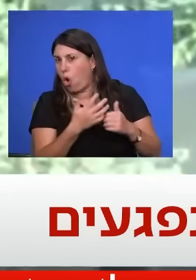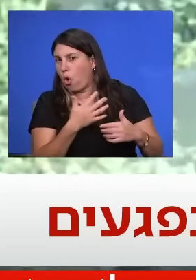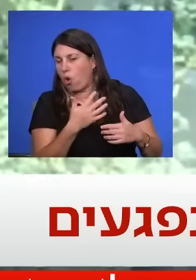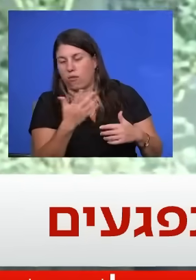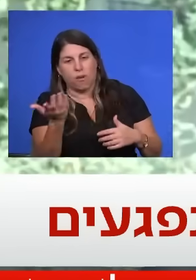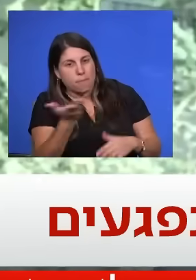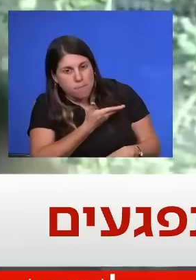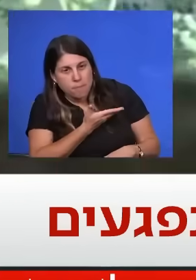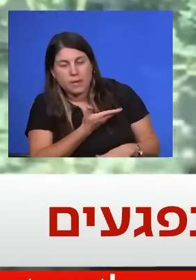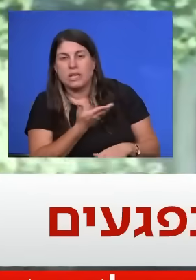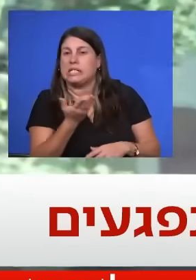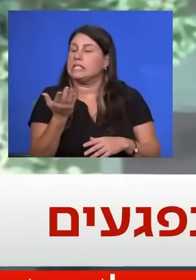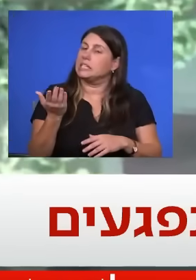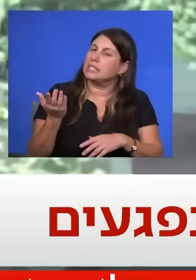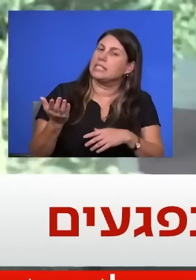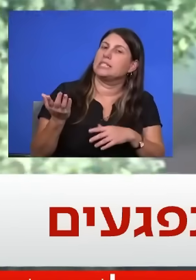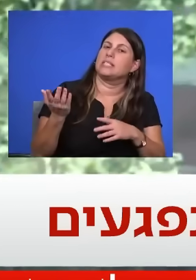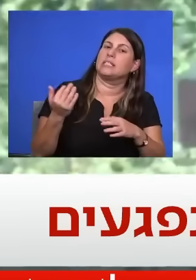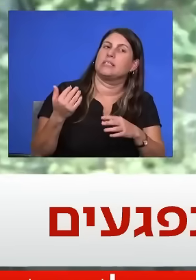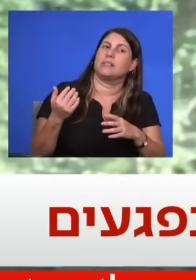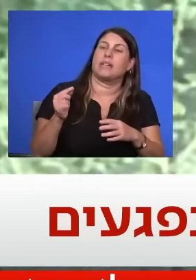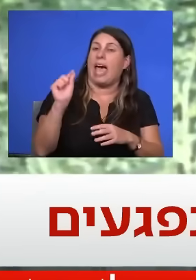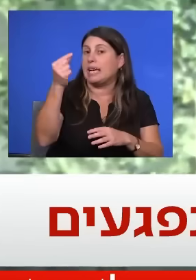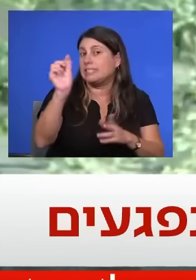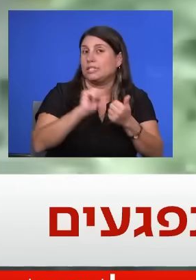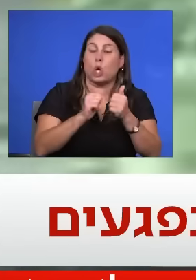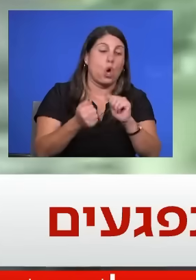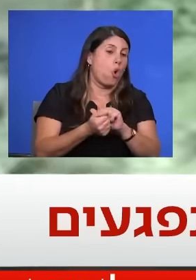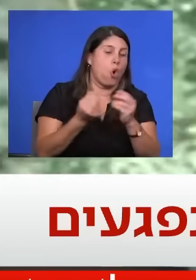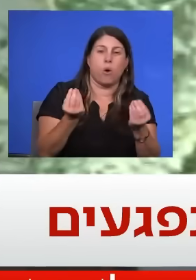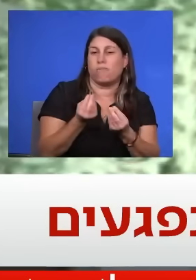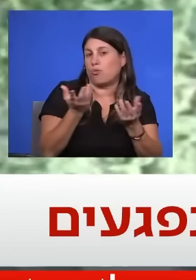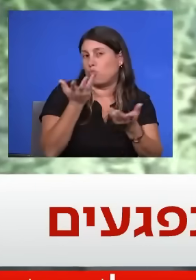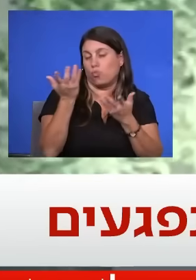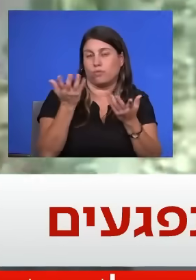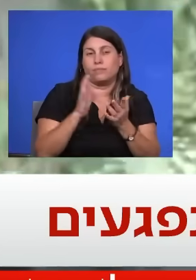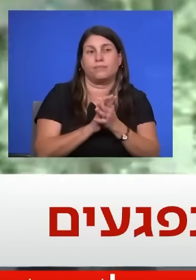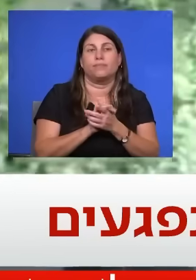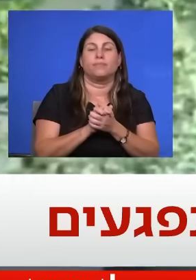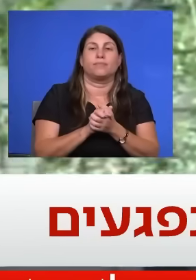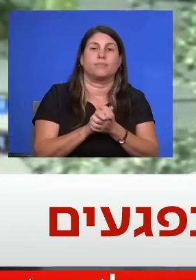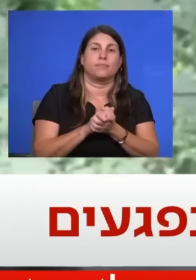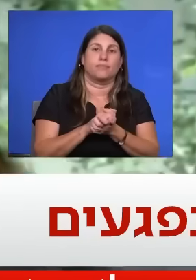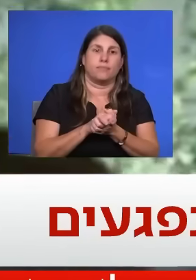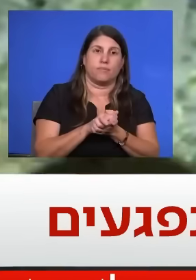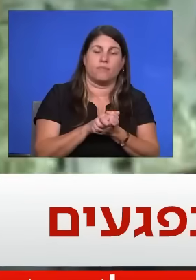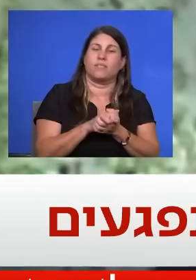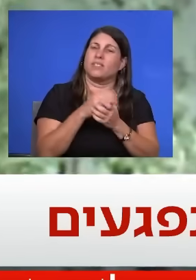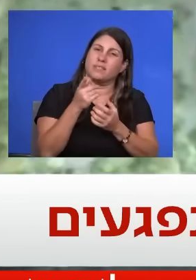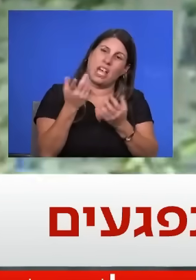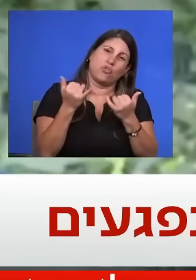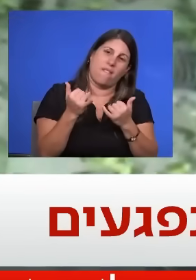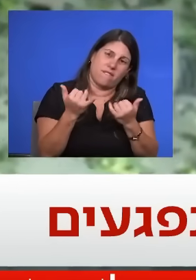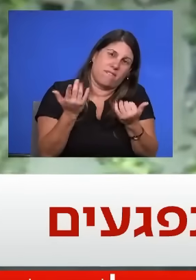הנראה מדובר באיזשהו רסיס או משהו דומה לזה, זה עדיין האירועים הראשונים. אנחנו